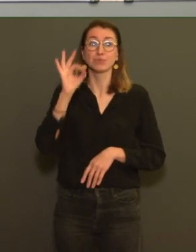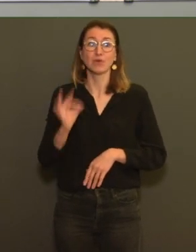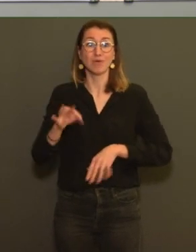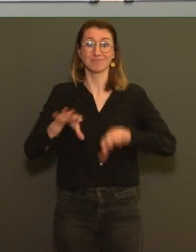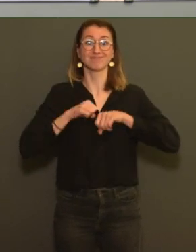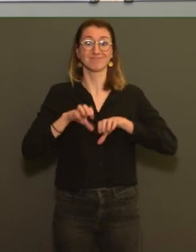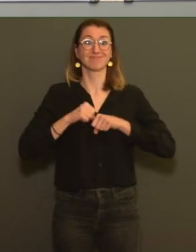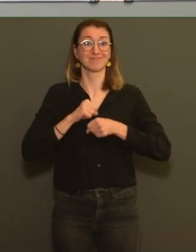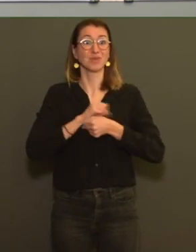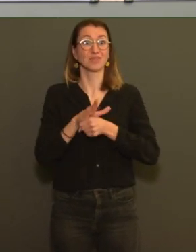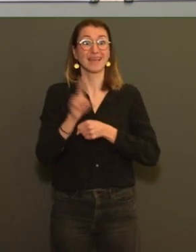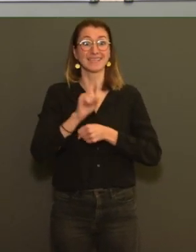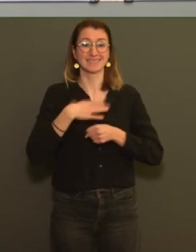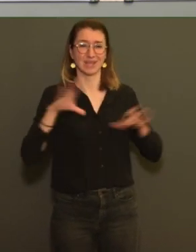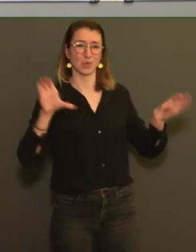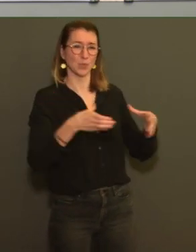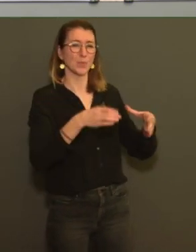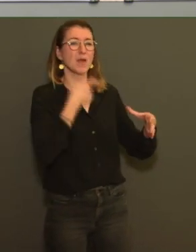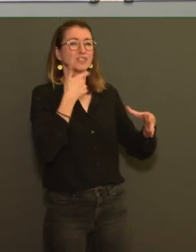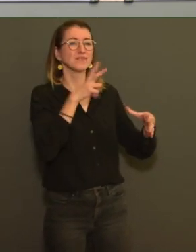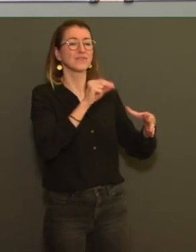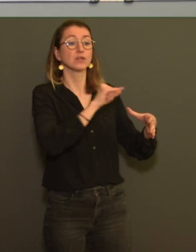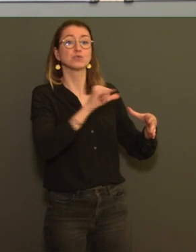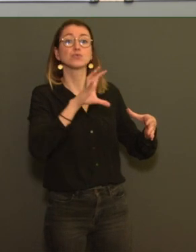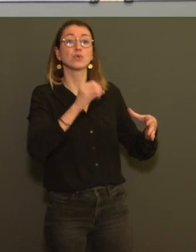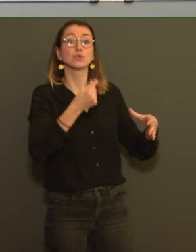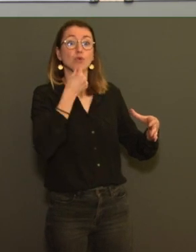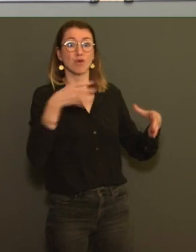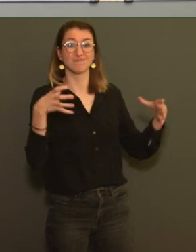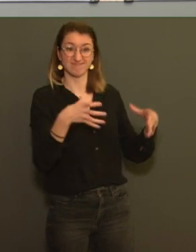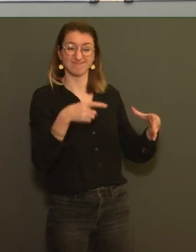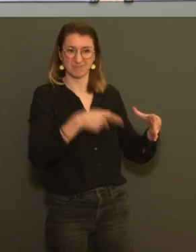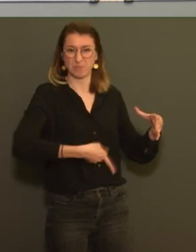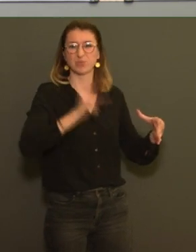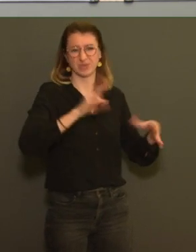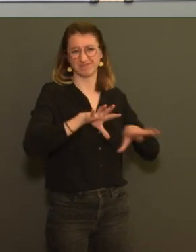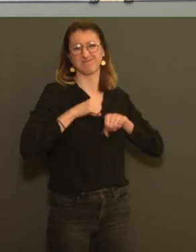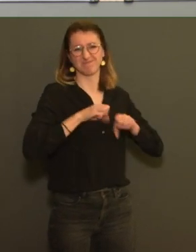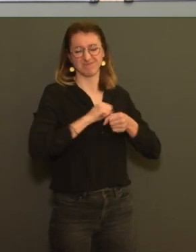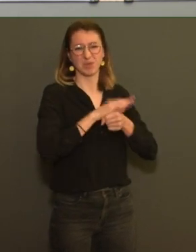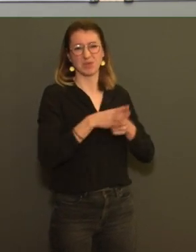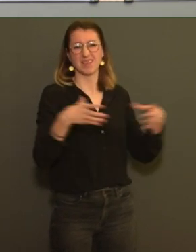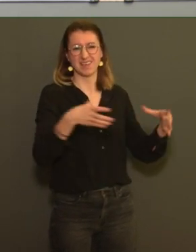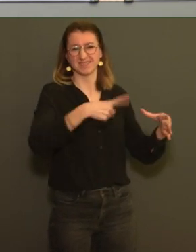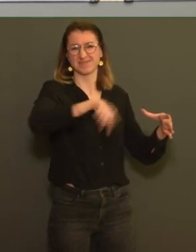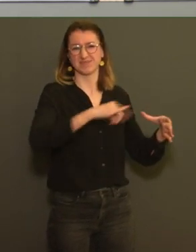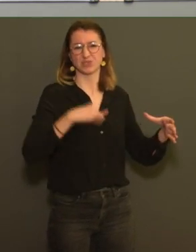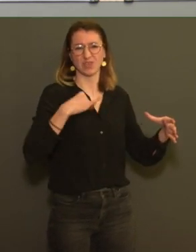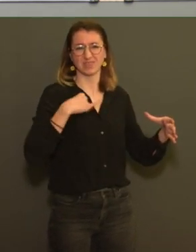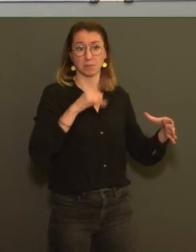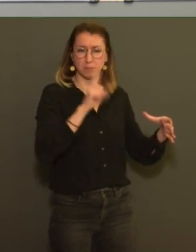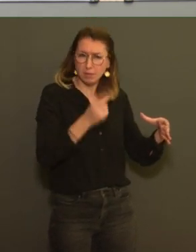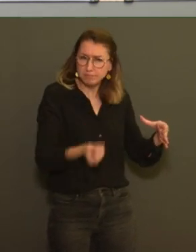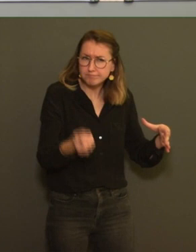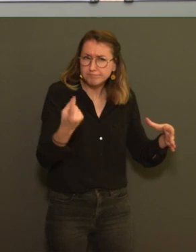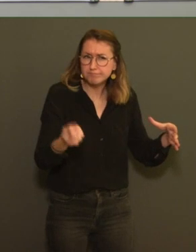20 à 30 ans. C'est le groupe le plus atteint, mais on a, et on vous le dit aussi depuis quelques semaines maintenant,